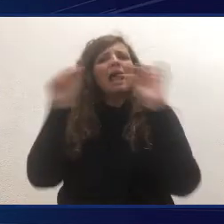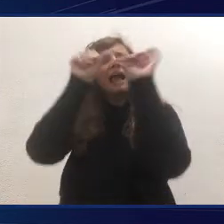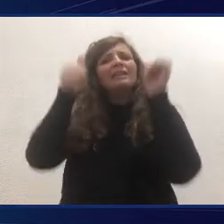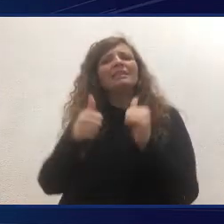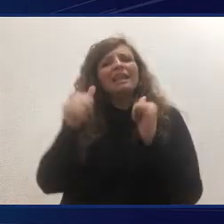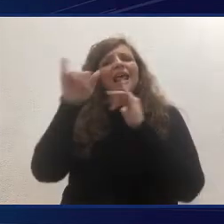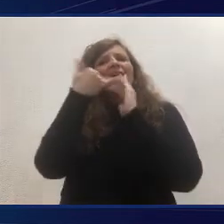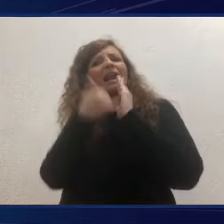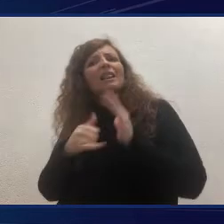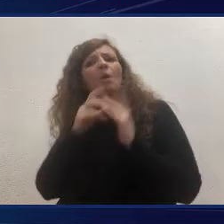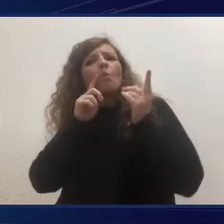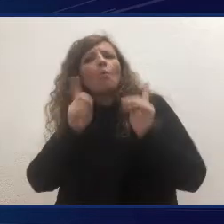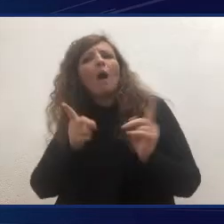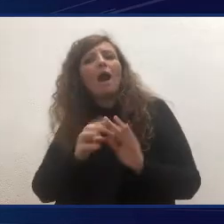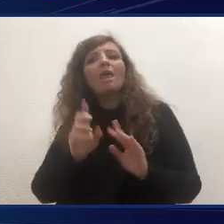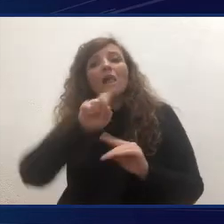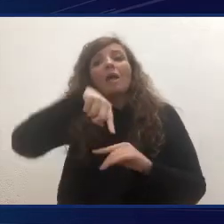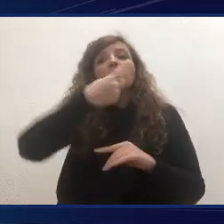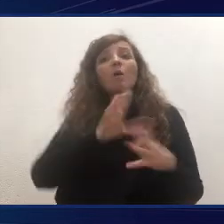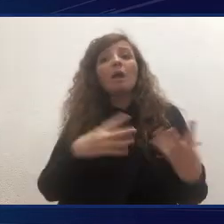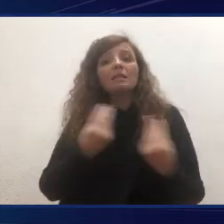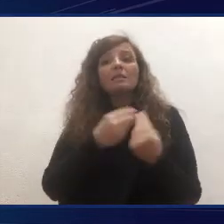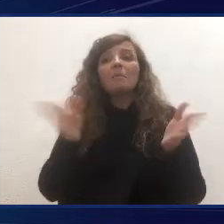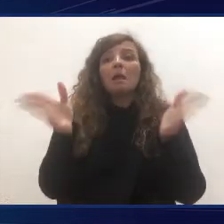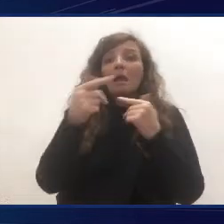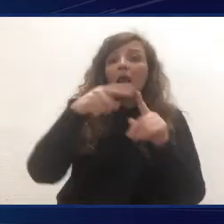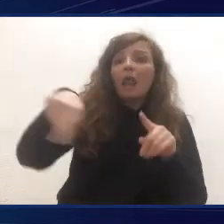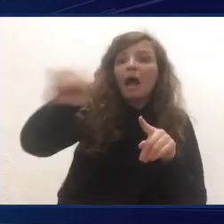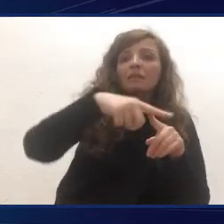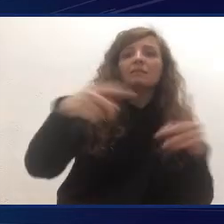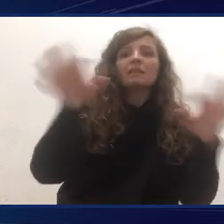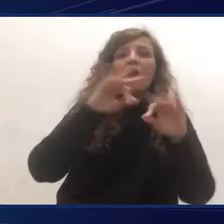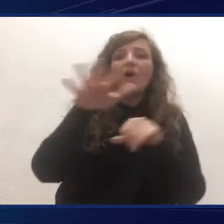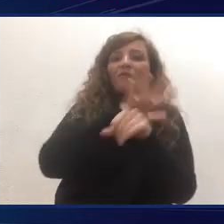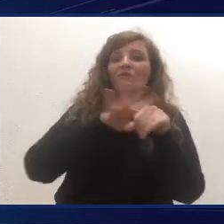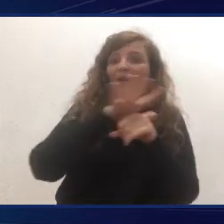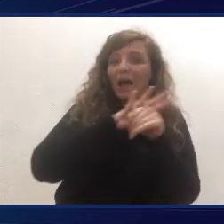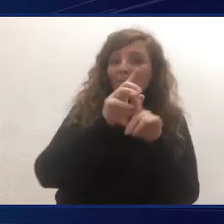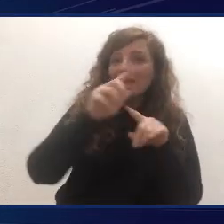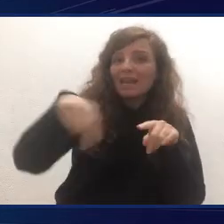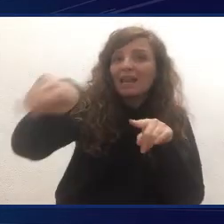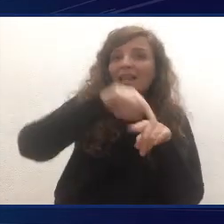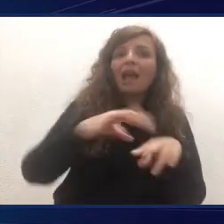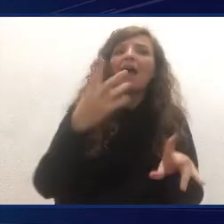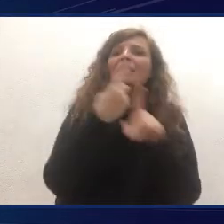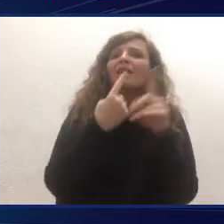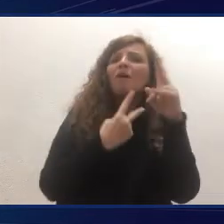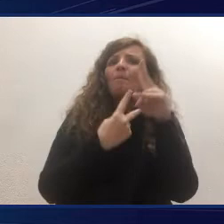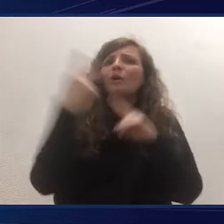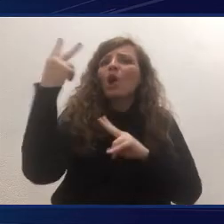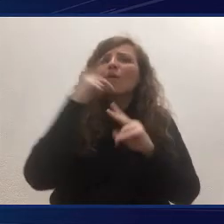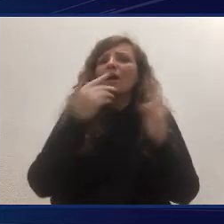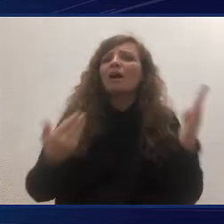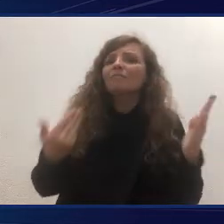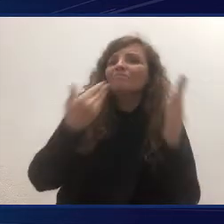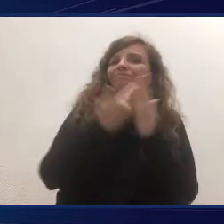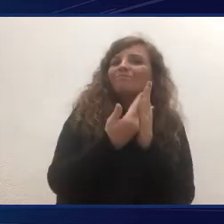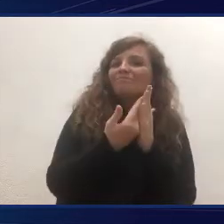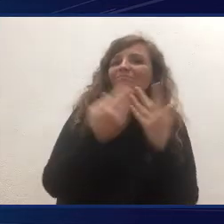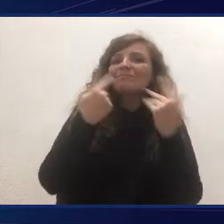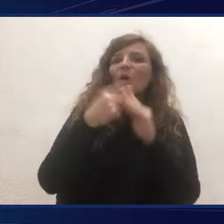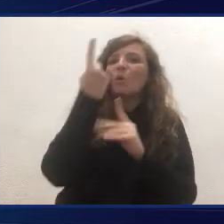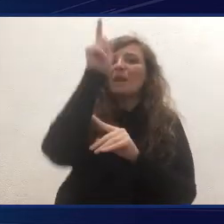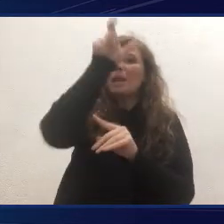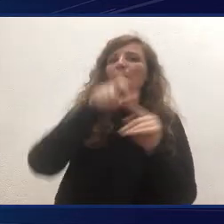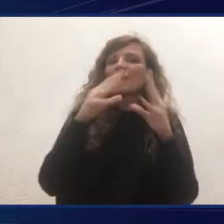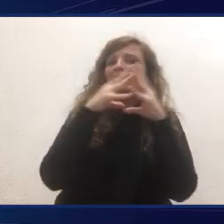più importanti. E poi, insieme alla vostra classe o alla vostra famiglia, dovreste provare a presentare